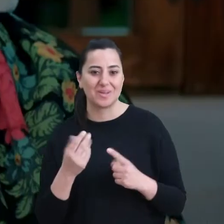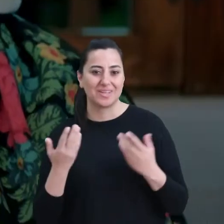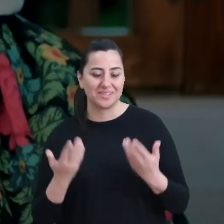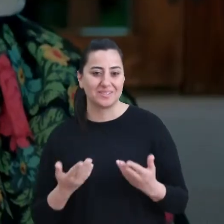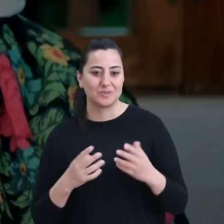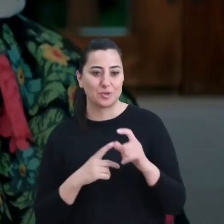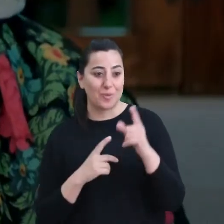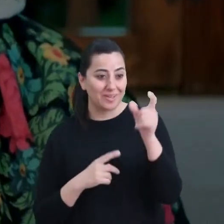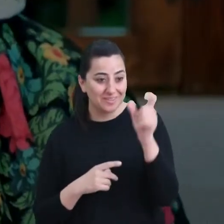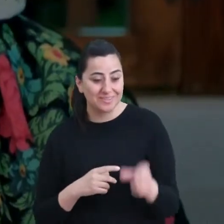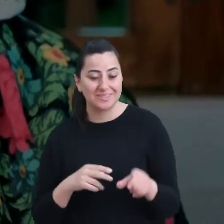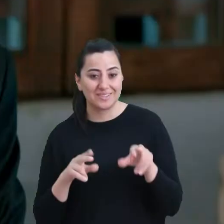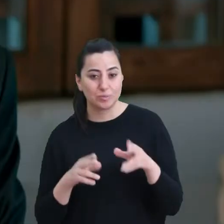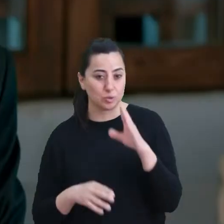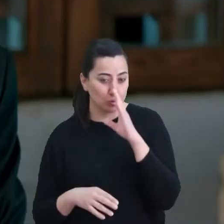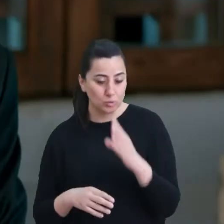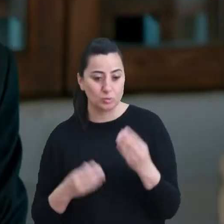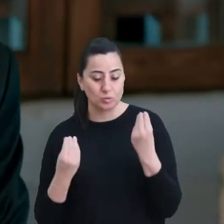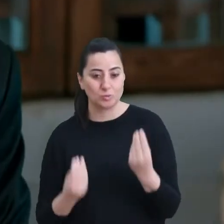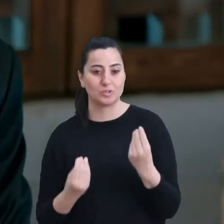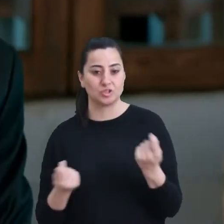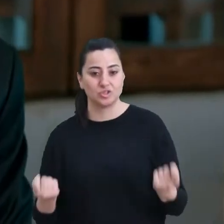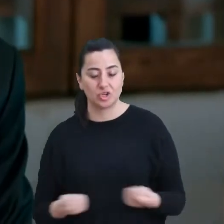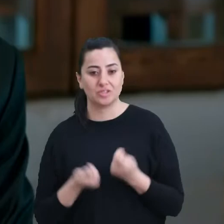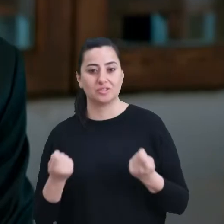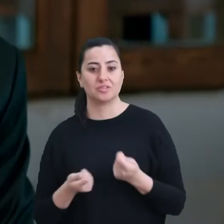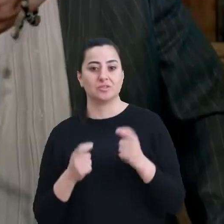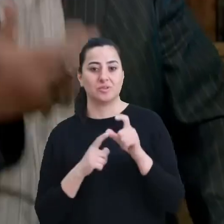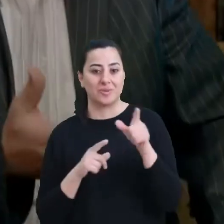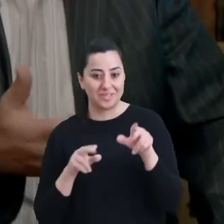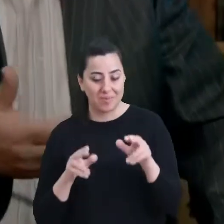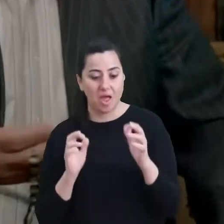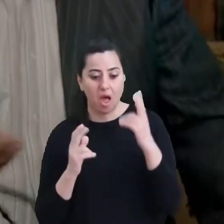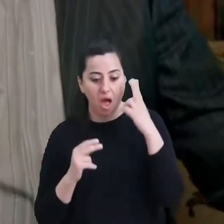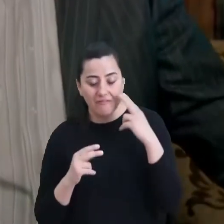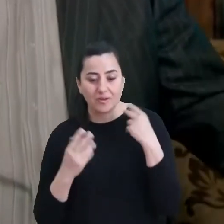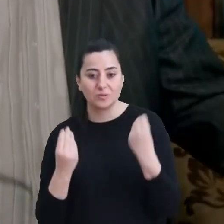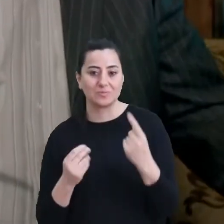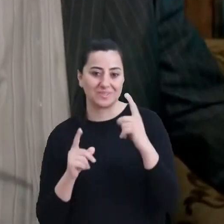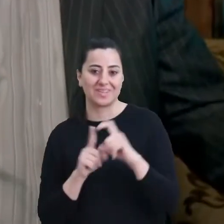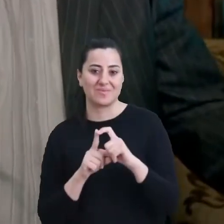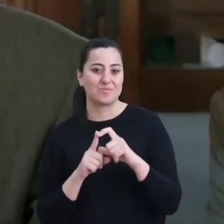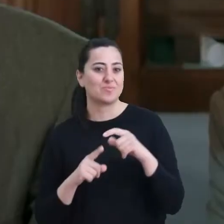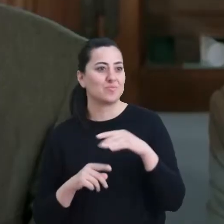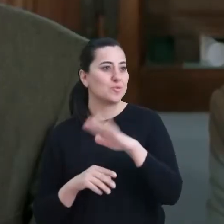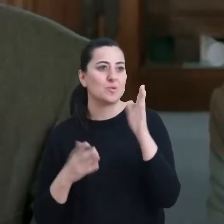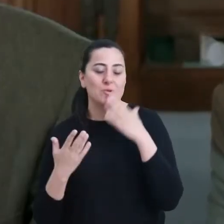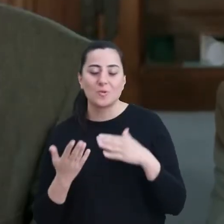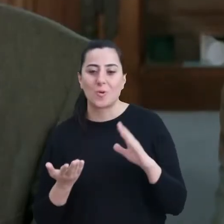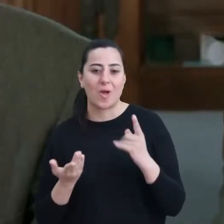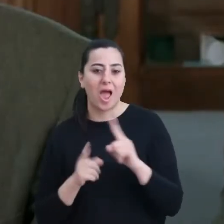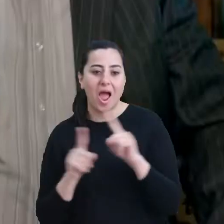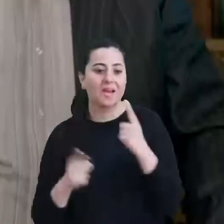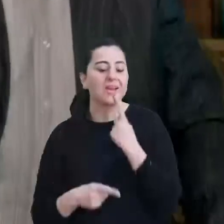Yani Süleyman gibin dürüst, Süleyman gibin çalışkan, Süleyman gibin ahlaklı bir damat bulunca hayır